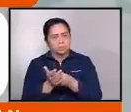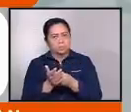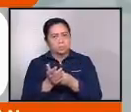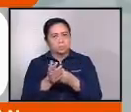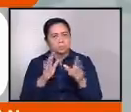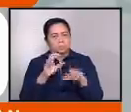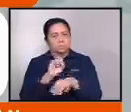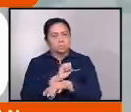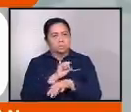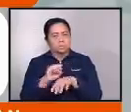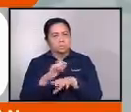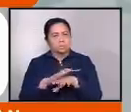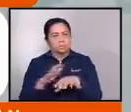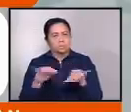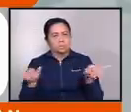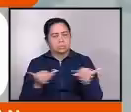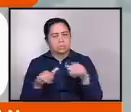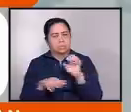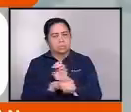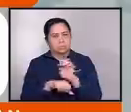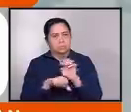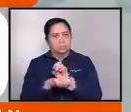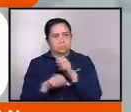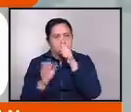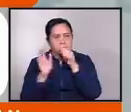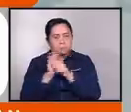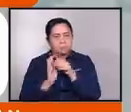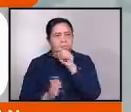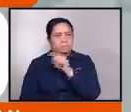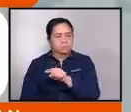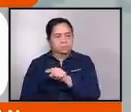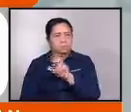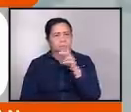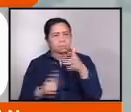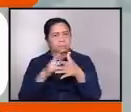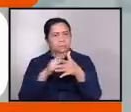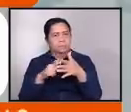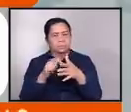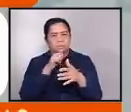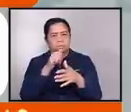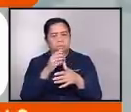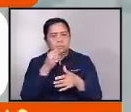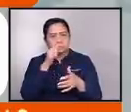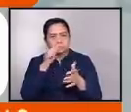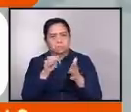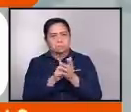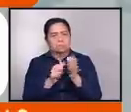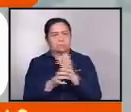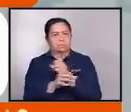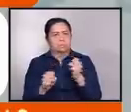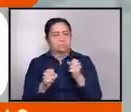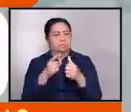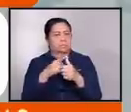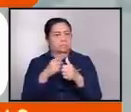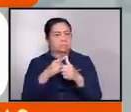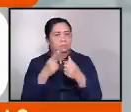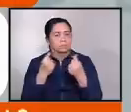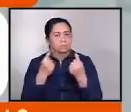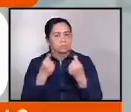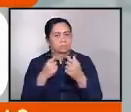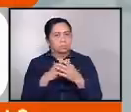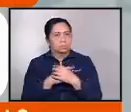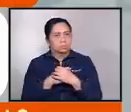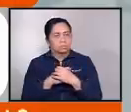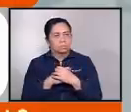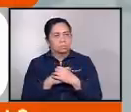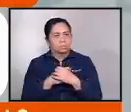mga kapwa-empleyado niya, itinago niya. Tapos hindi niya po itinago ng safety. Ang unang-una po, yun